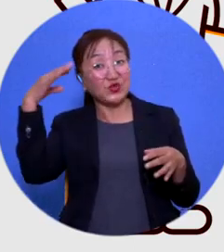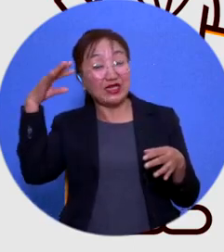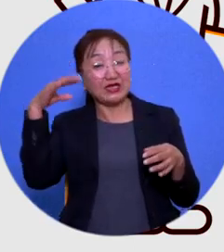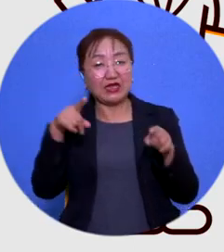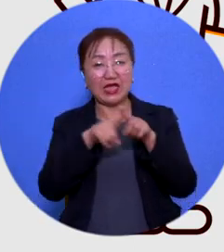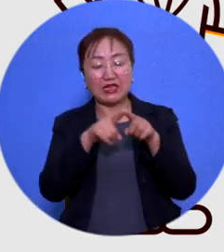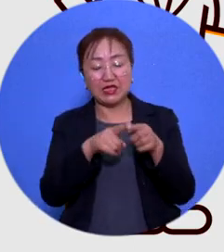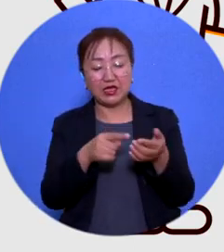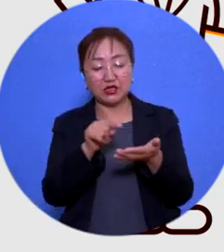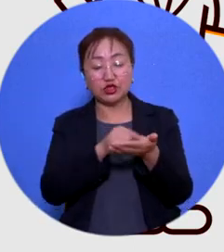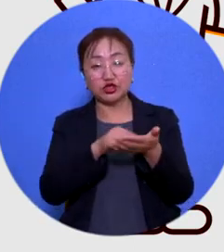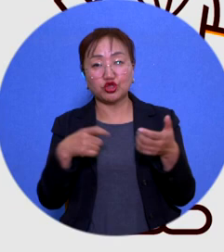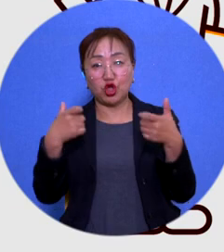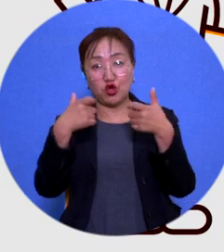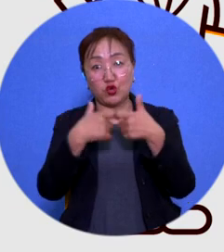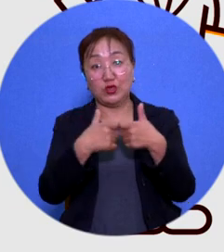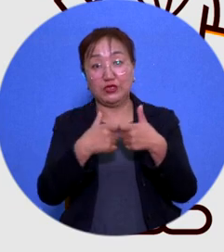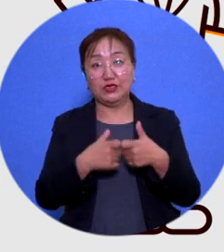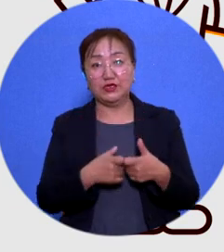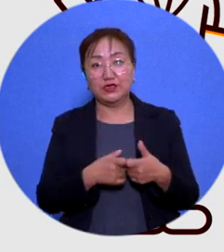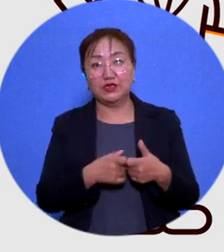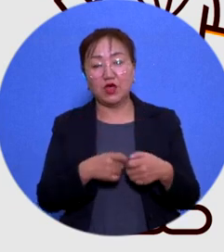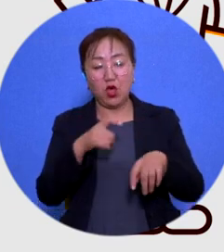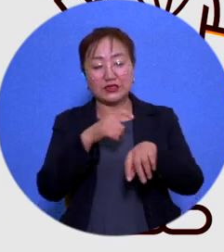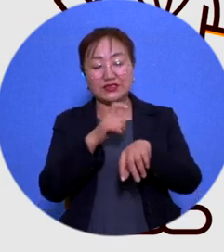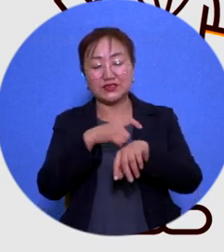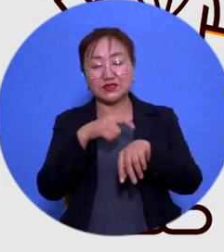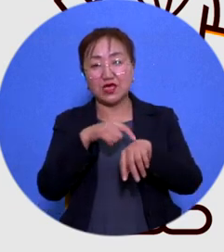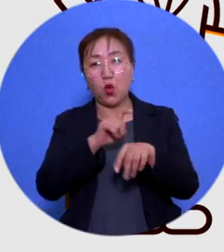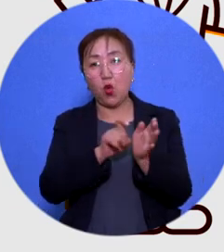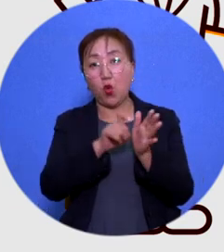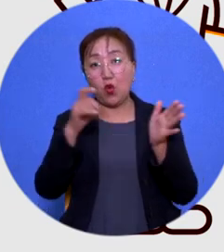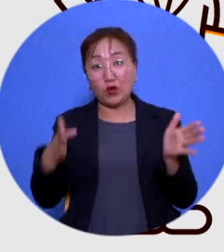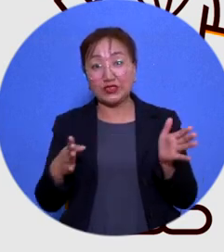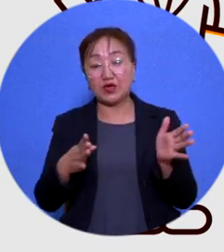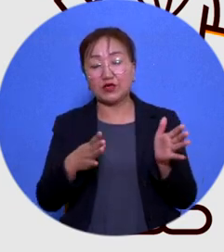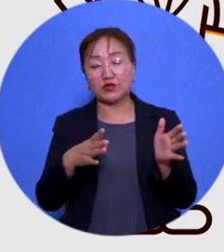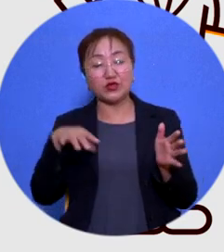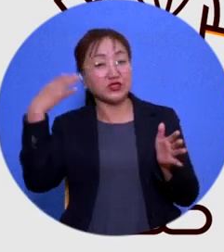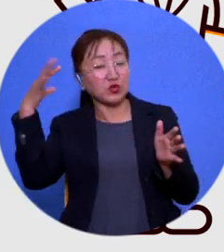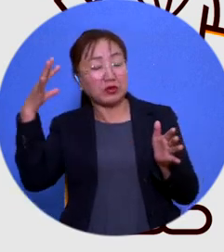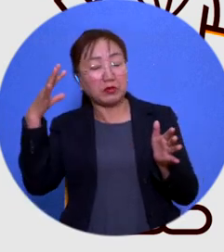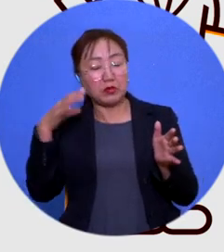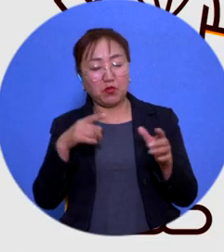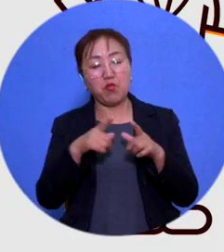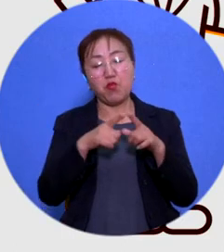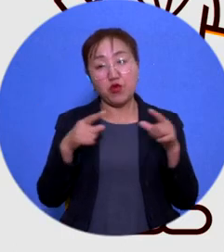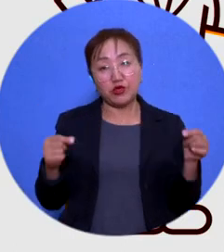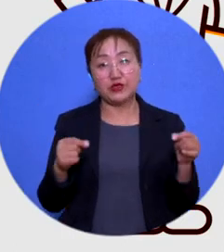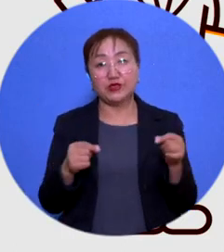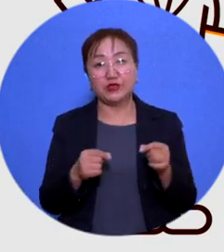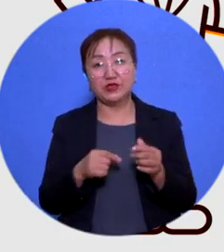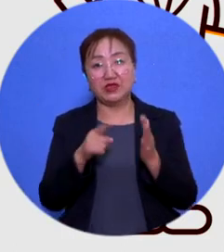автомат тохиргоог ашиглах, яг одоо сэрүүлэг дуурайт хугацаанд дуусаар бүр шууд одоо болдог байх. Мөн өөрт шаардлагатай